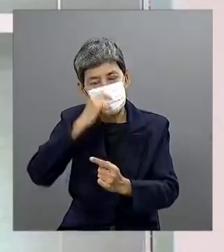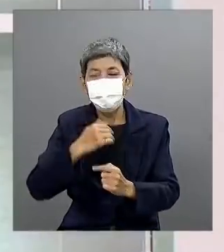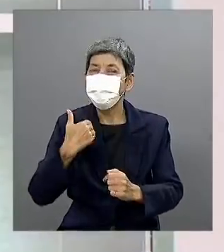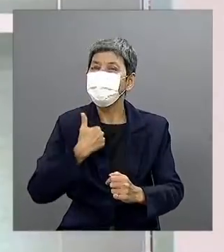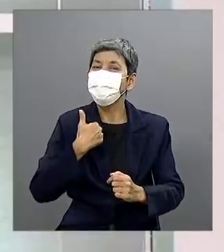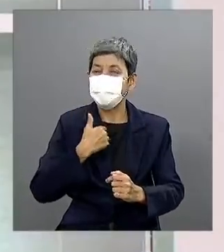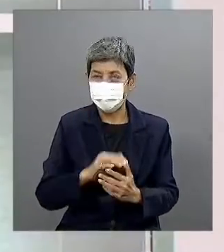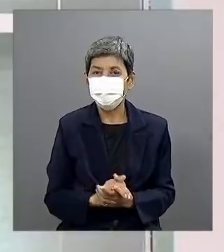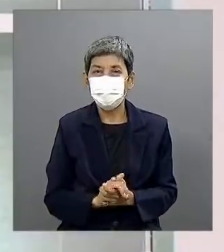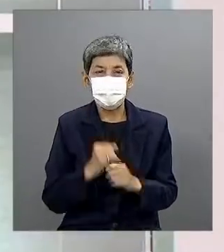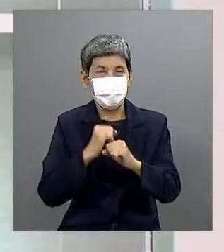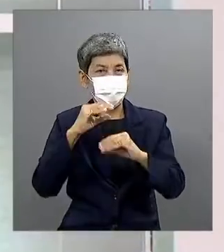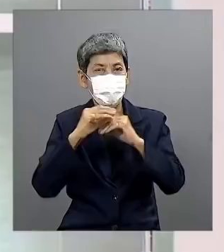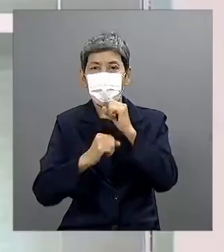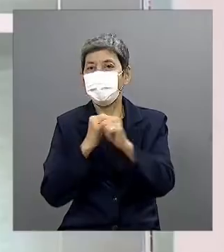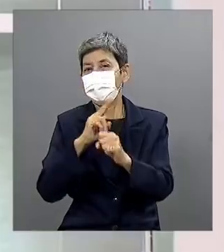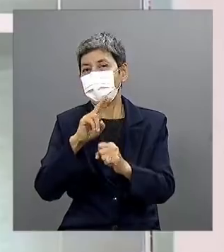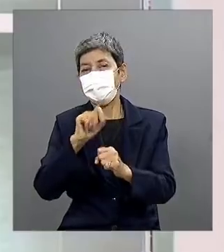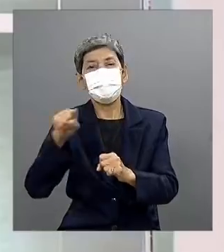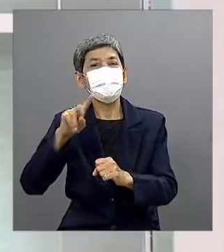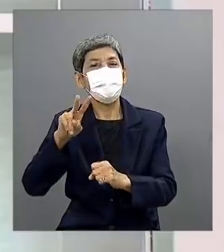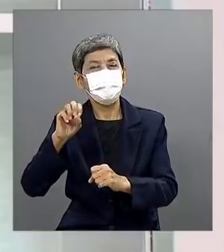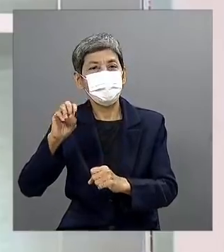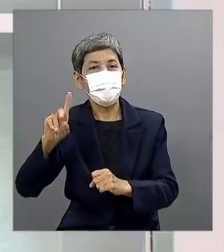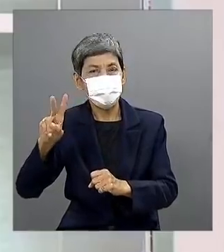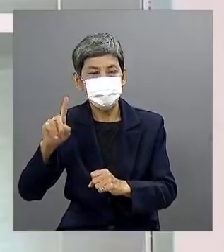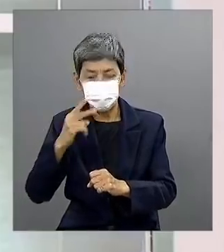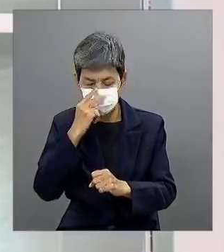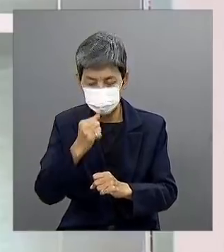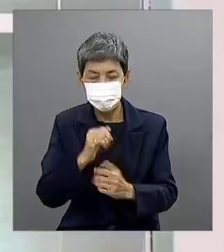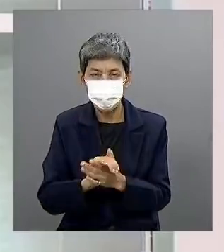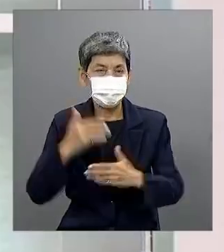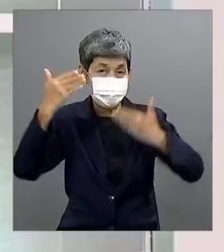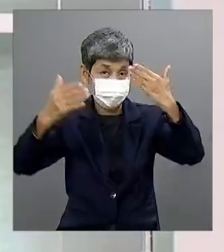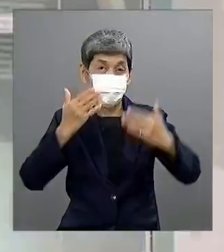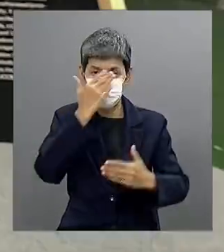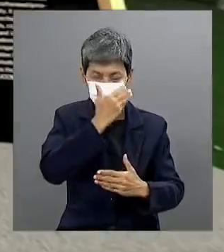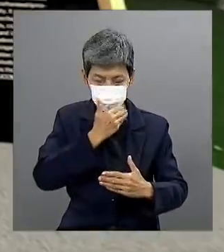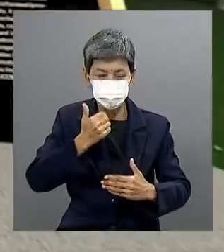Program 2020-2021พาคุณผู้ชมไปพบกับนิทรรศการความงามนี้กันด้วยกันเลยค่ะ